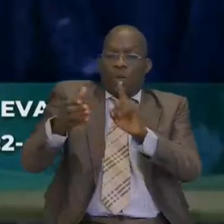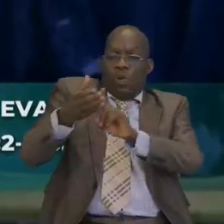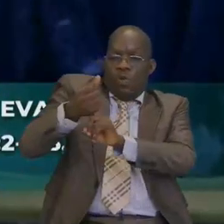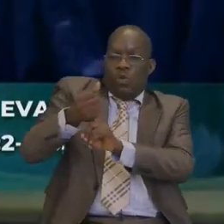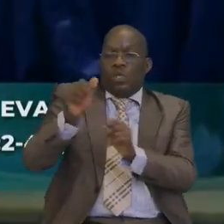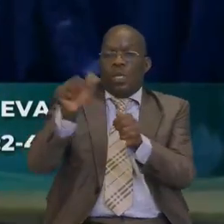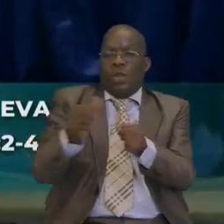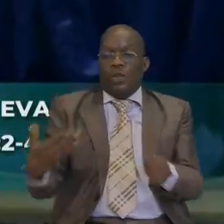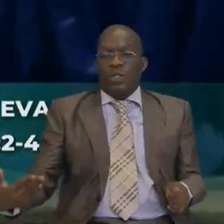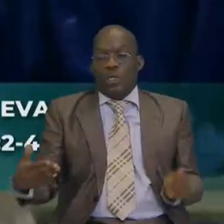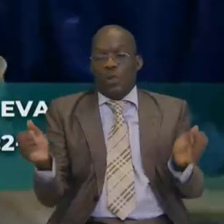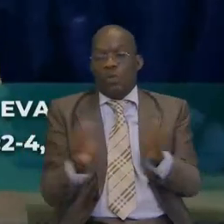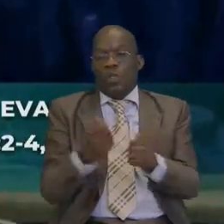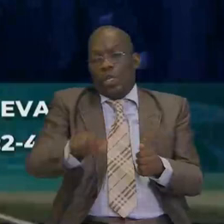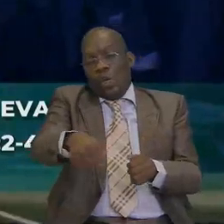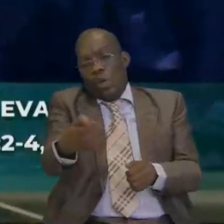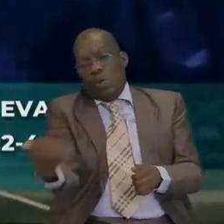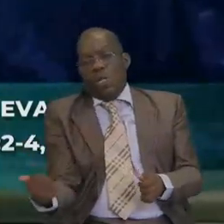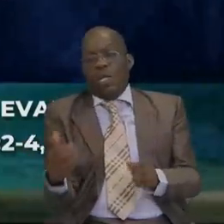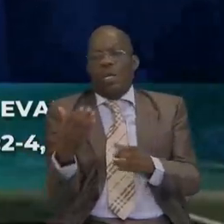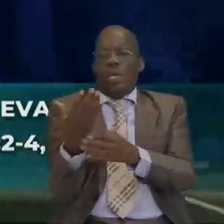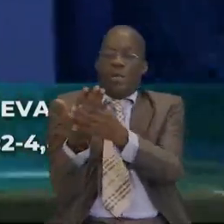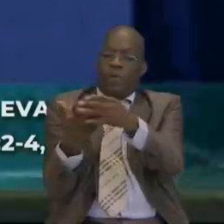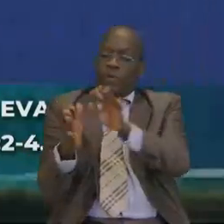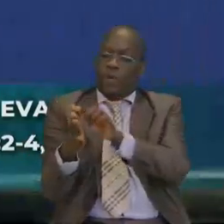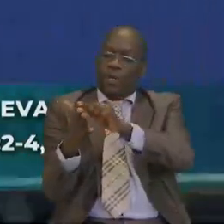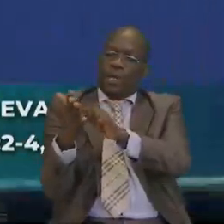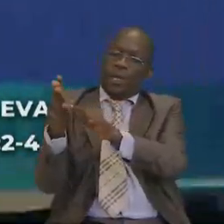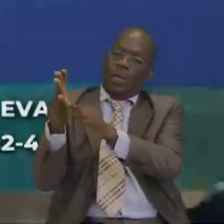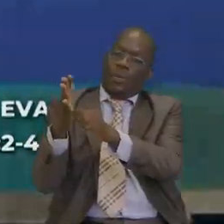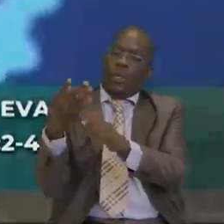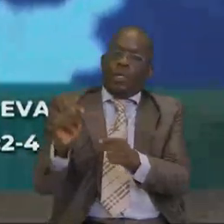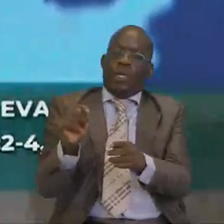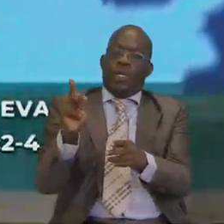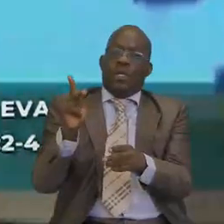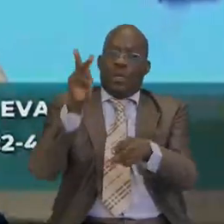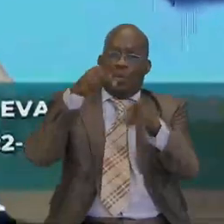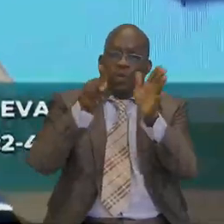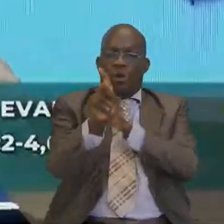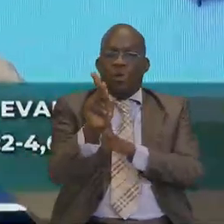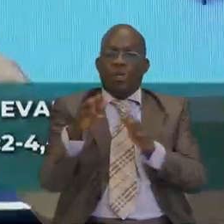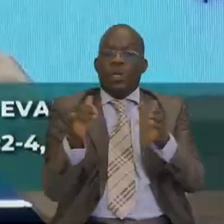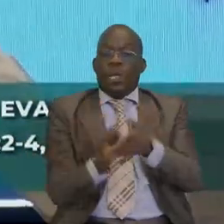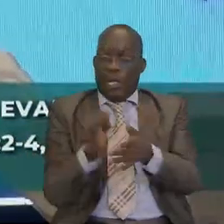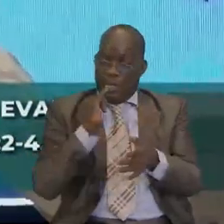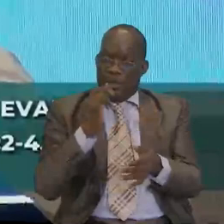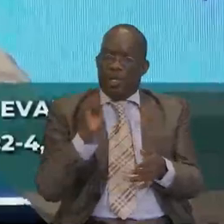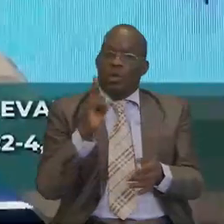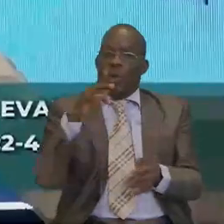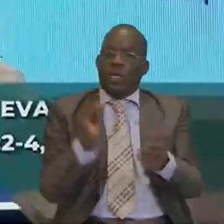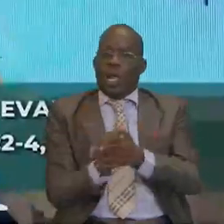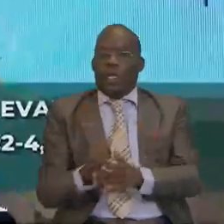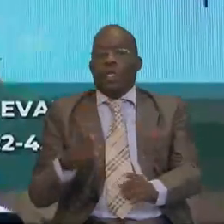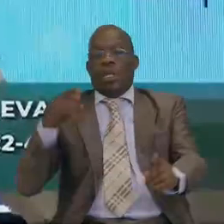et permet aux autres quatre doigts de se mettre ensemble. Le prophète, c'est lui qui pointe du